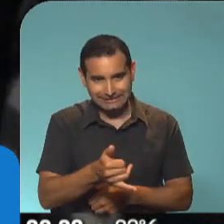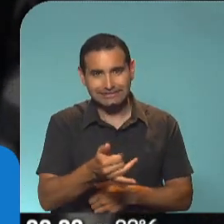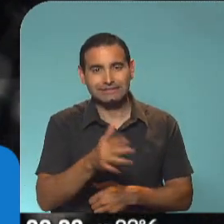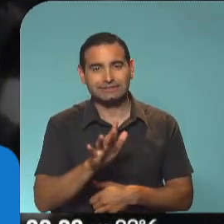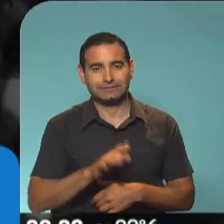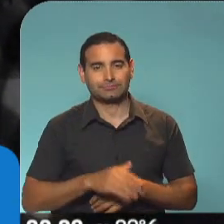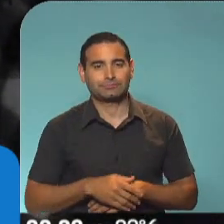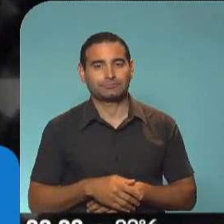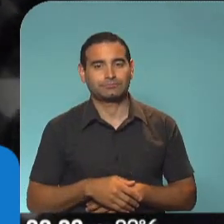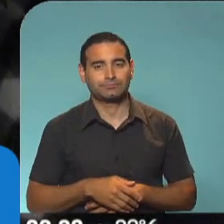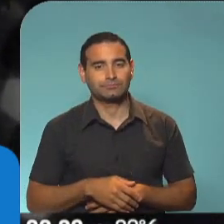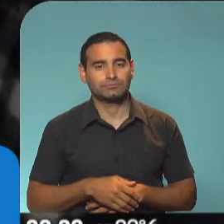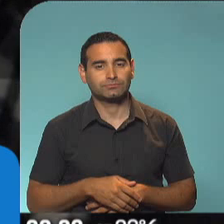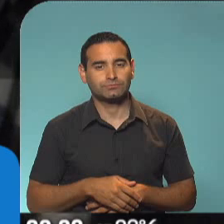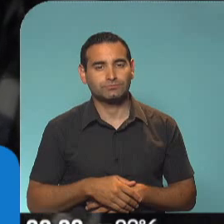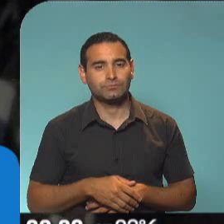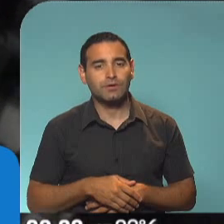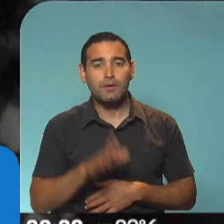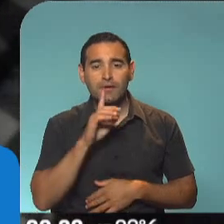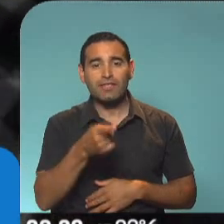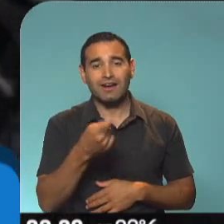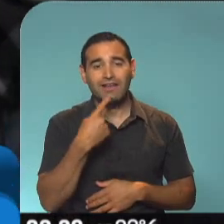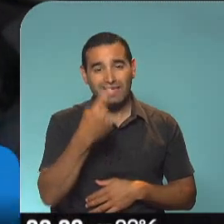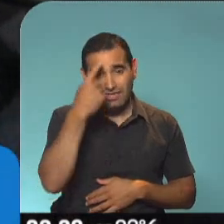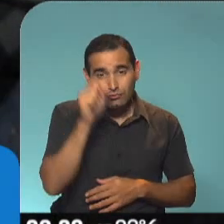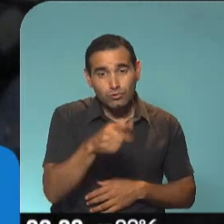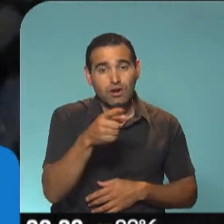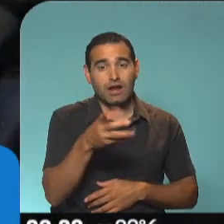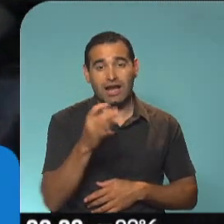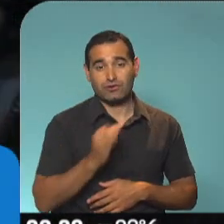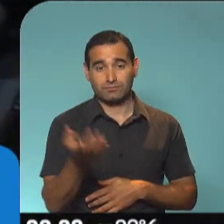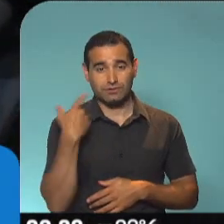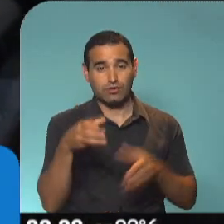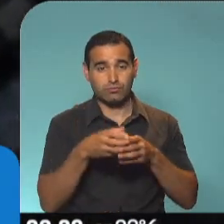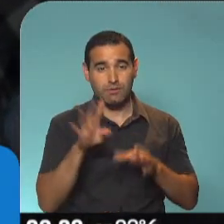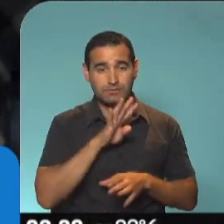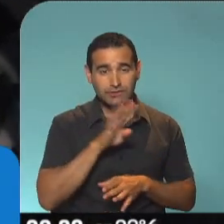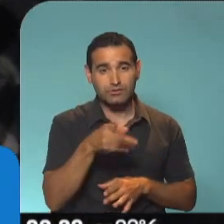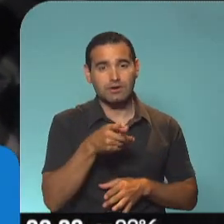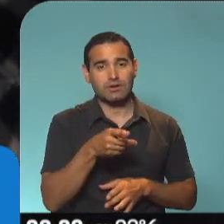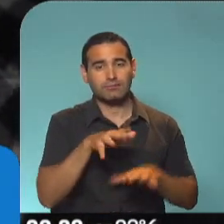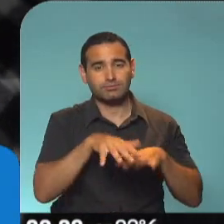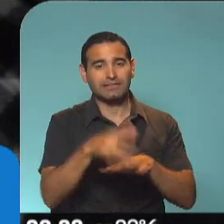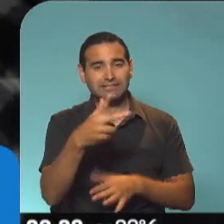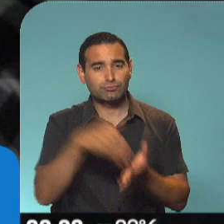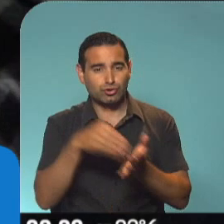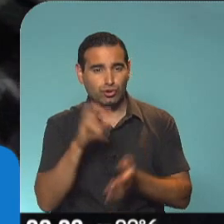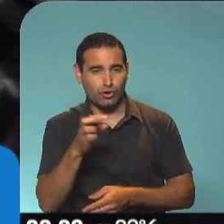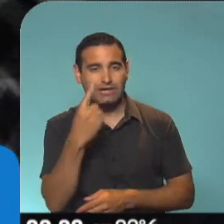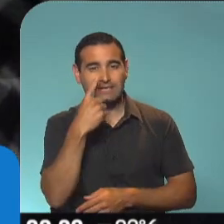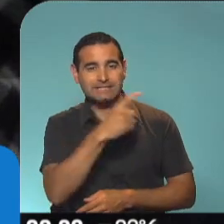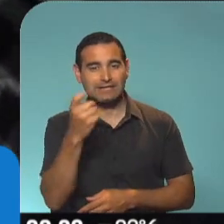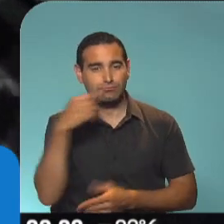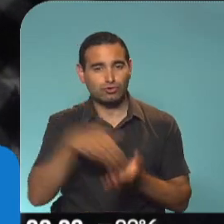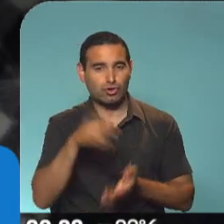c'est de la trésorerie immédiate. Pour vous donner une idée, l'année dernière avec les Gilets jaunes, c'est 300 millions d'euros de cotisations sociales et 100 millions d'euros d'impôts